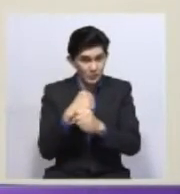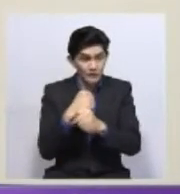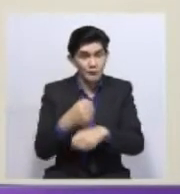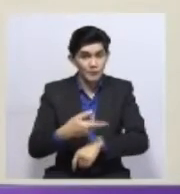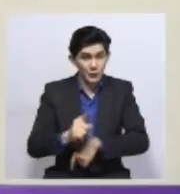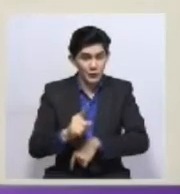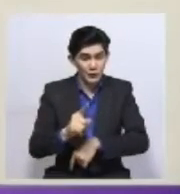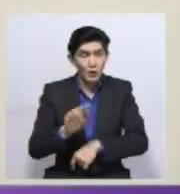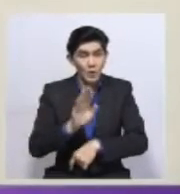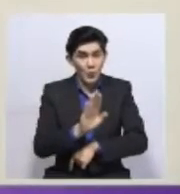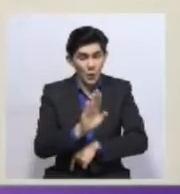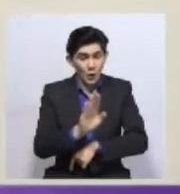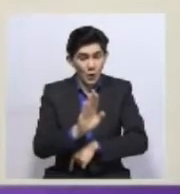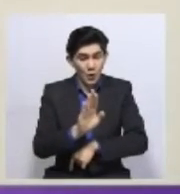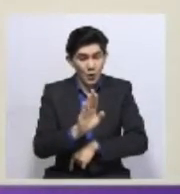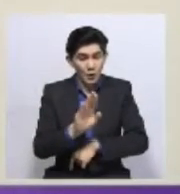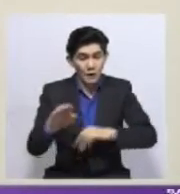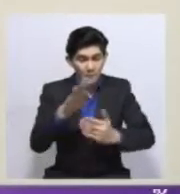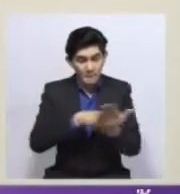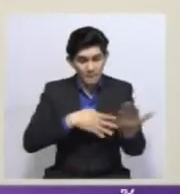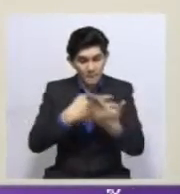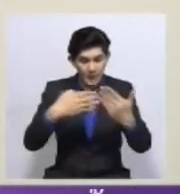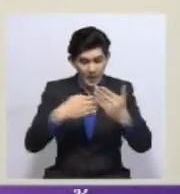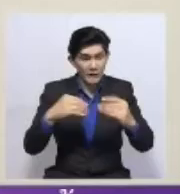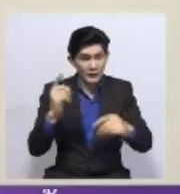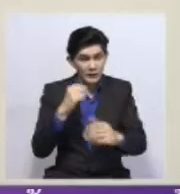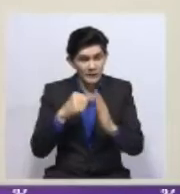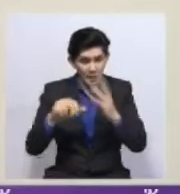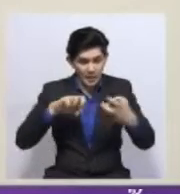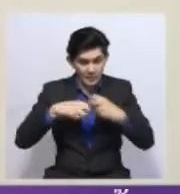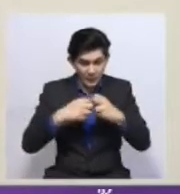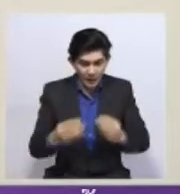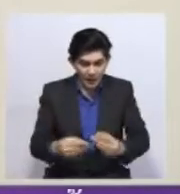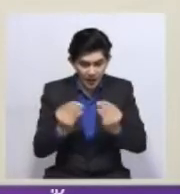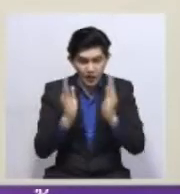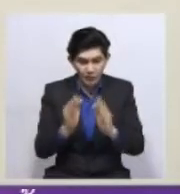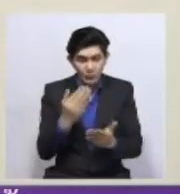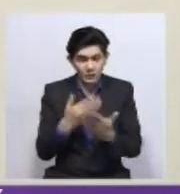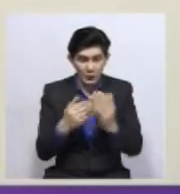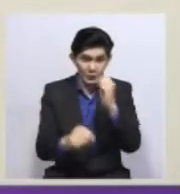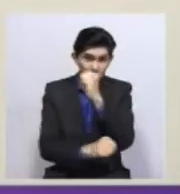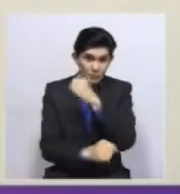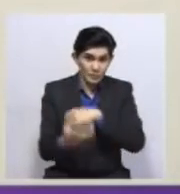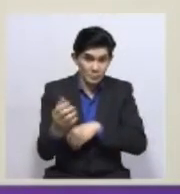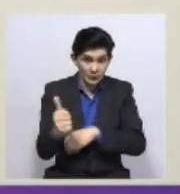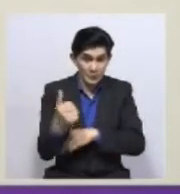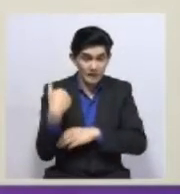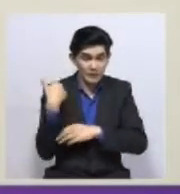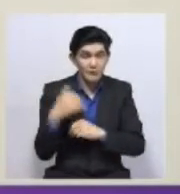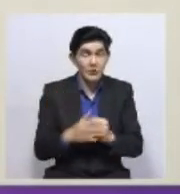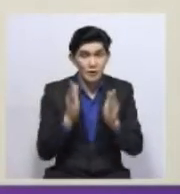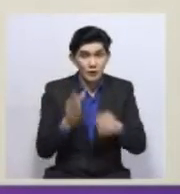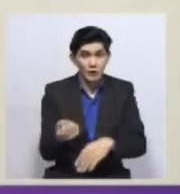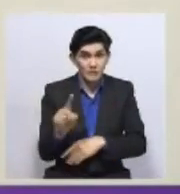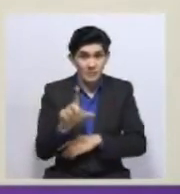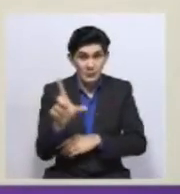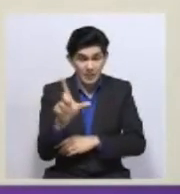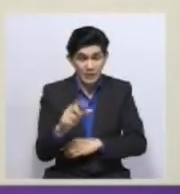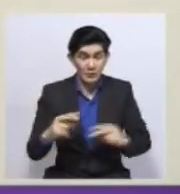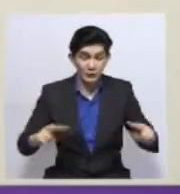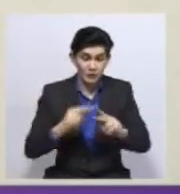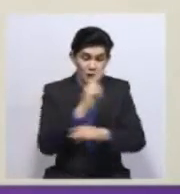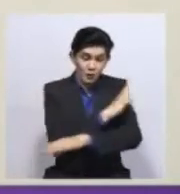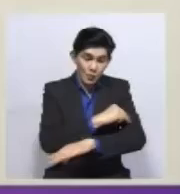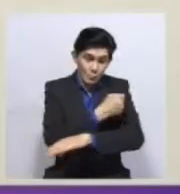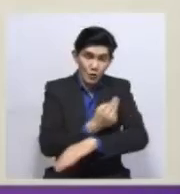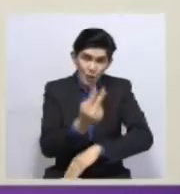ช้ในเรื่องของการวางมาตรการในแก้ปัญหาให้กับผู้มีรายได้เหล่านี้ตัวอย่างเช่น11ล้านคนกระทรวงสาธารณสุขก็ส